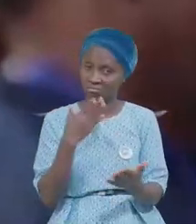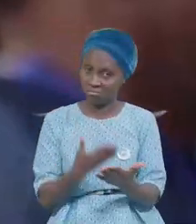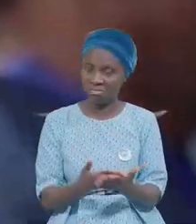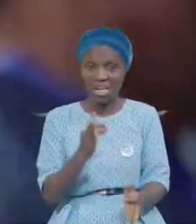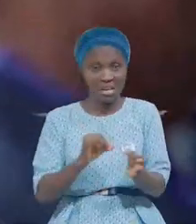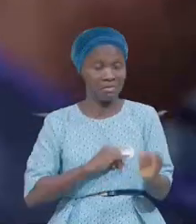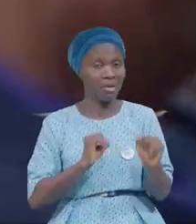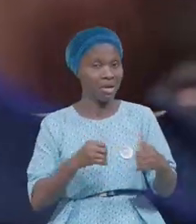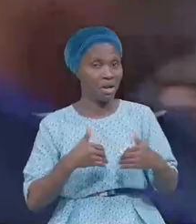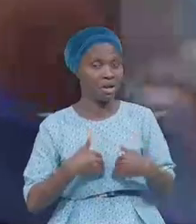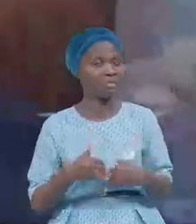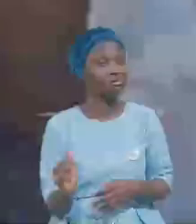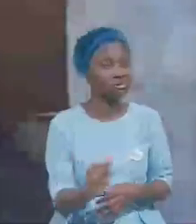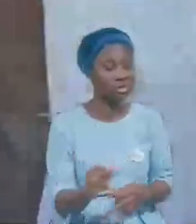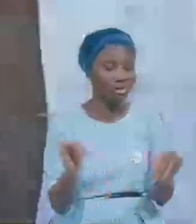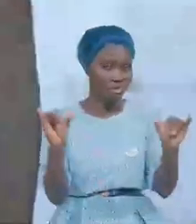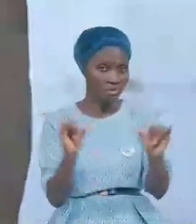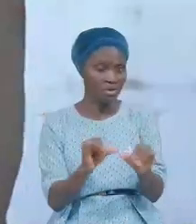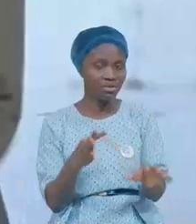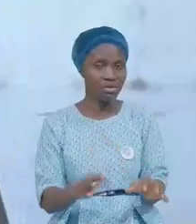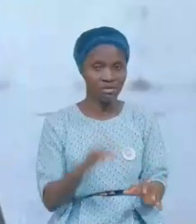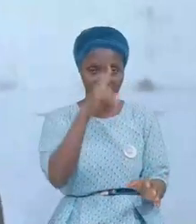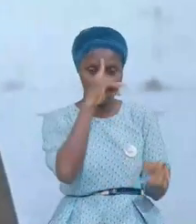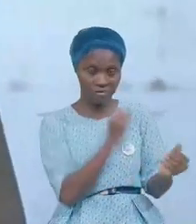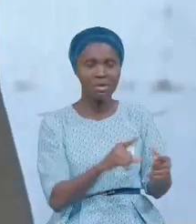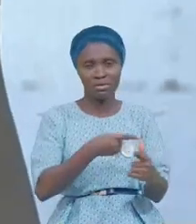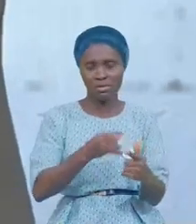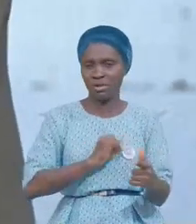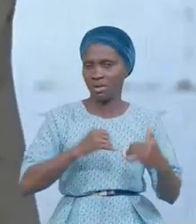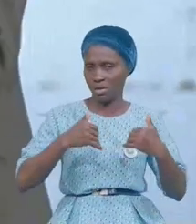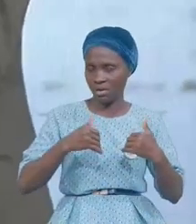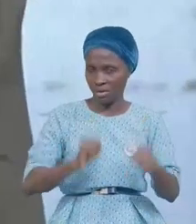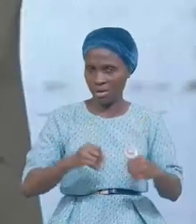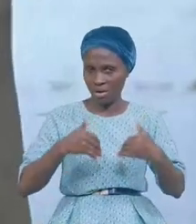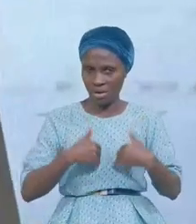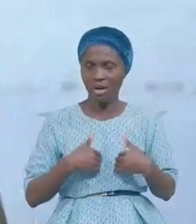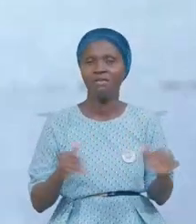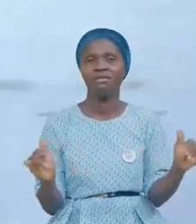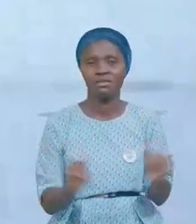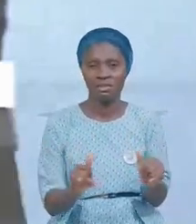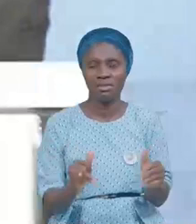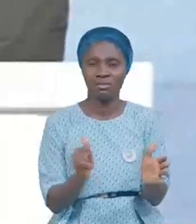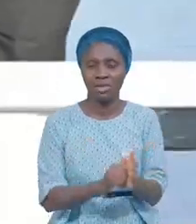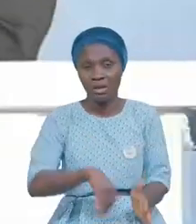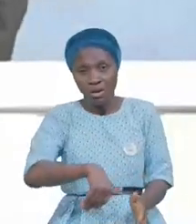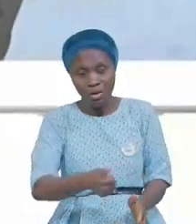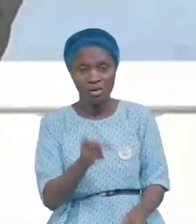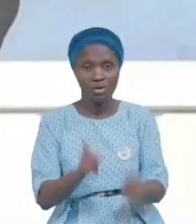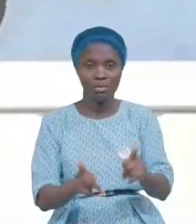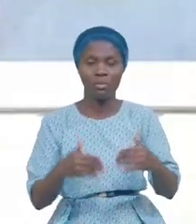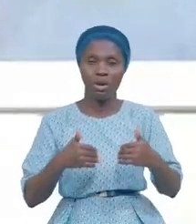mesure de foi, alors je peux posséder, je peux avoir la même chose que les autres ont eu